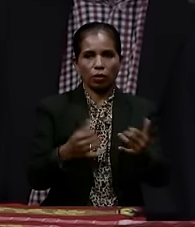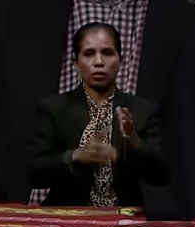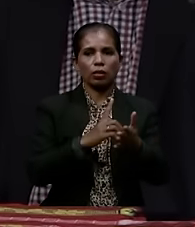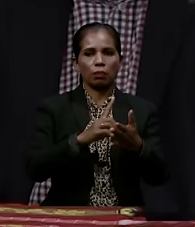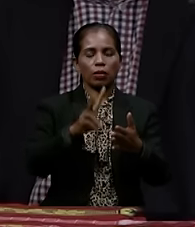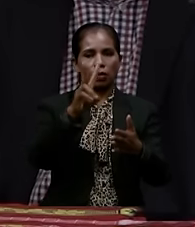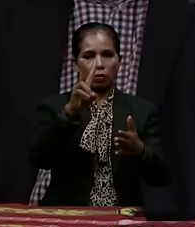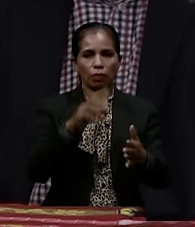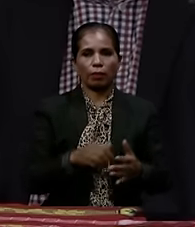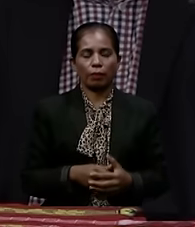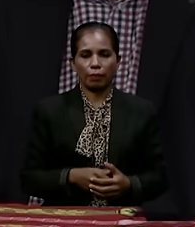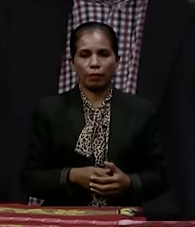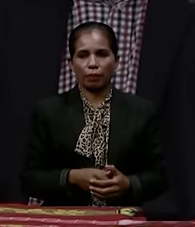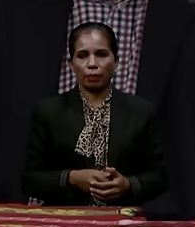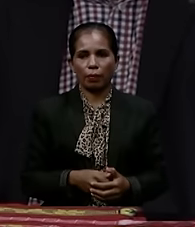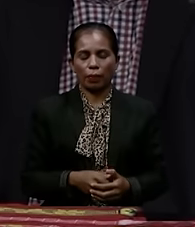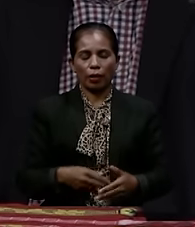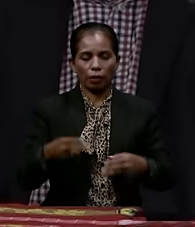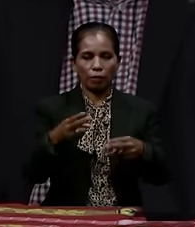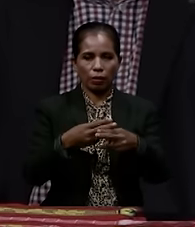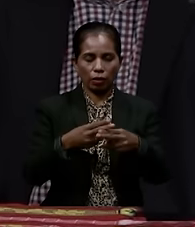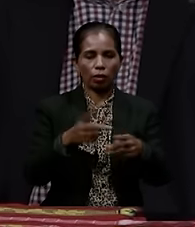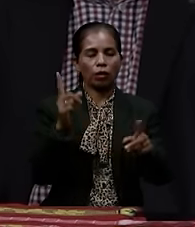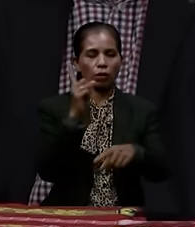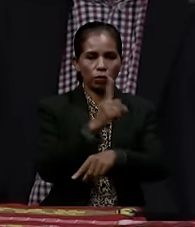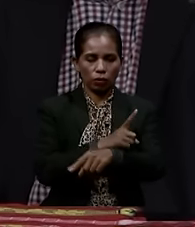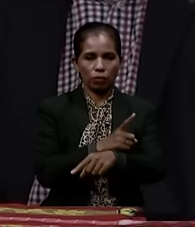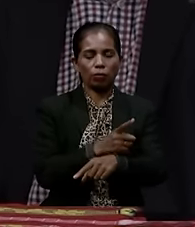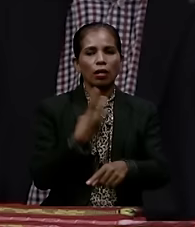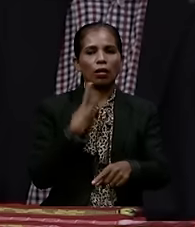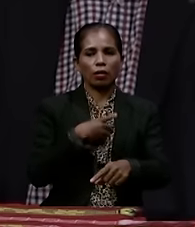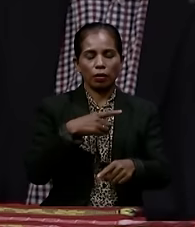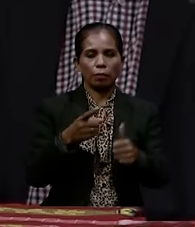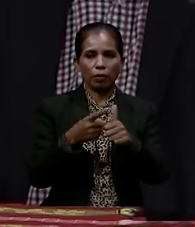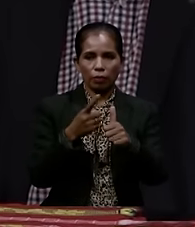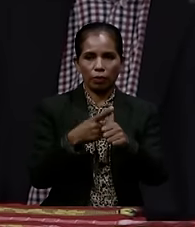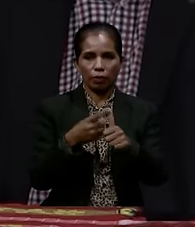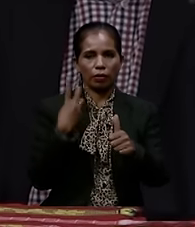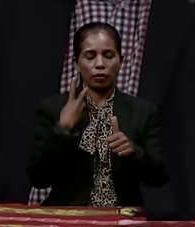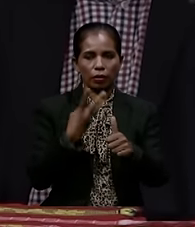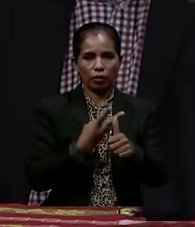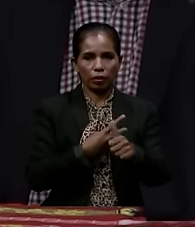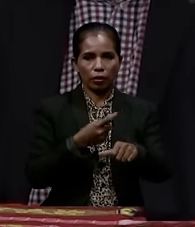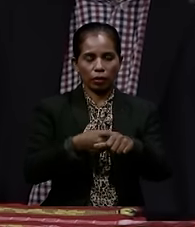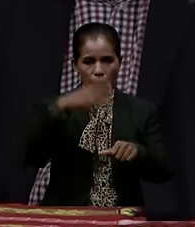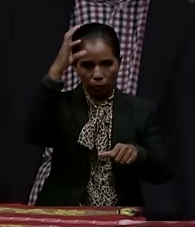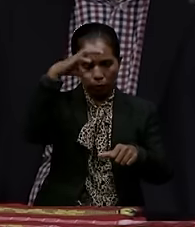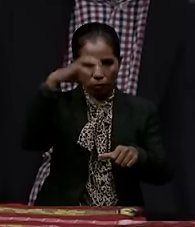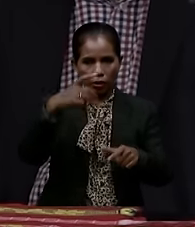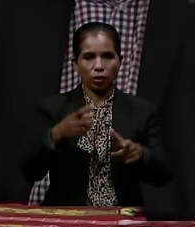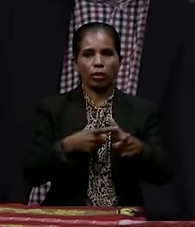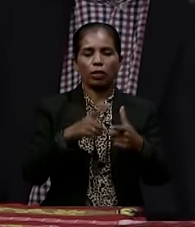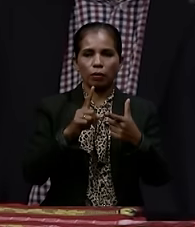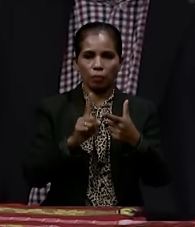rua, et badak los Miami, tamba sa, primeiro, ita rai tempo udan,